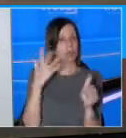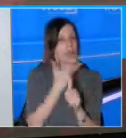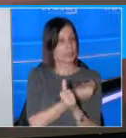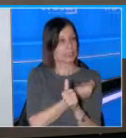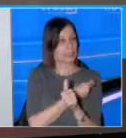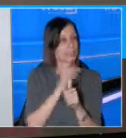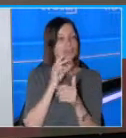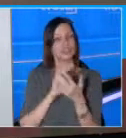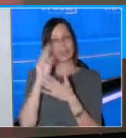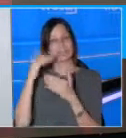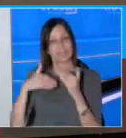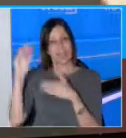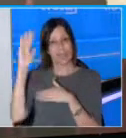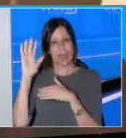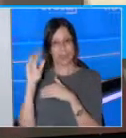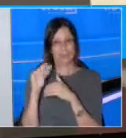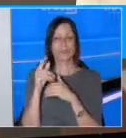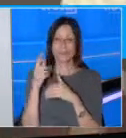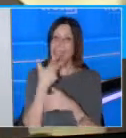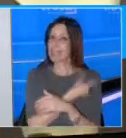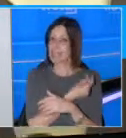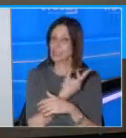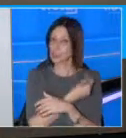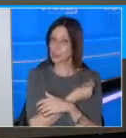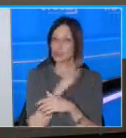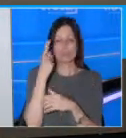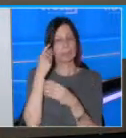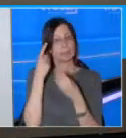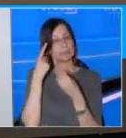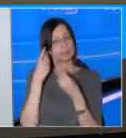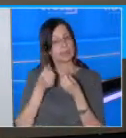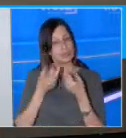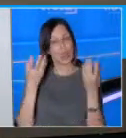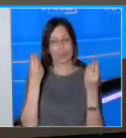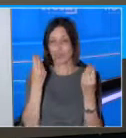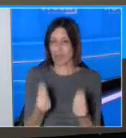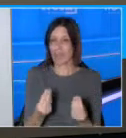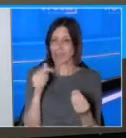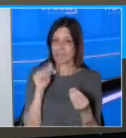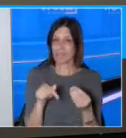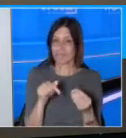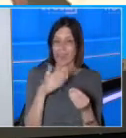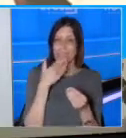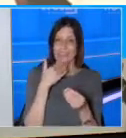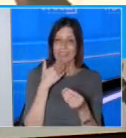החל בגיל 12 ומעלה, התחסנו, וזה בשורה טובה כאן לנו לישראל. מיד אנחנו